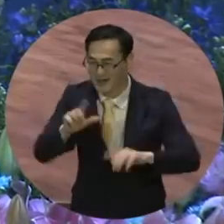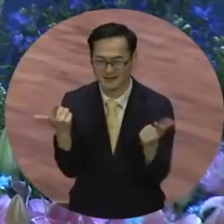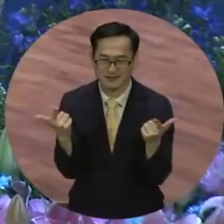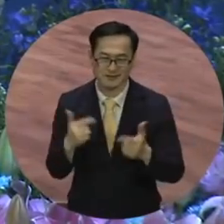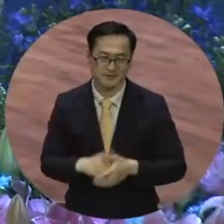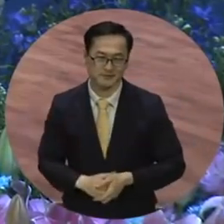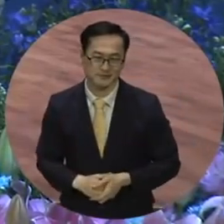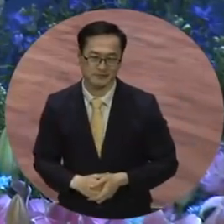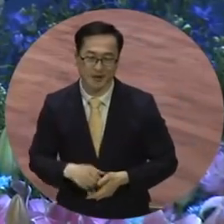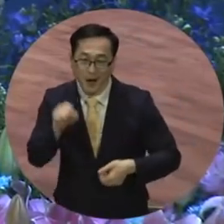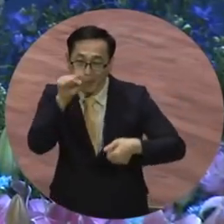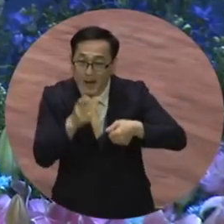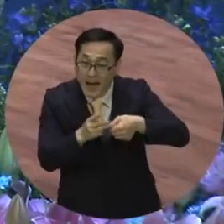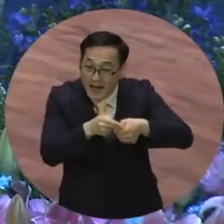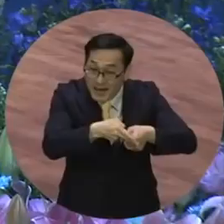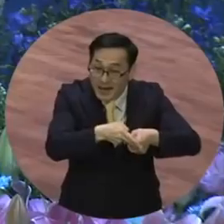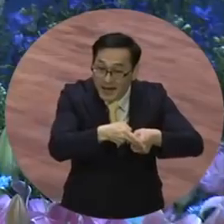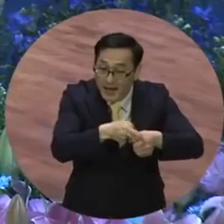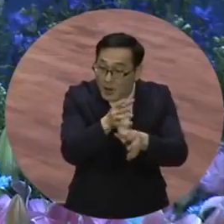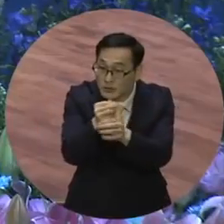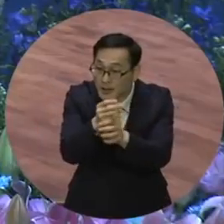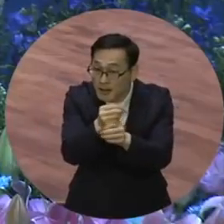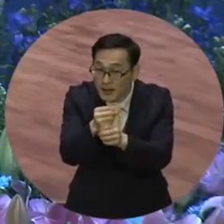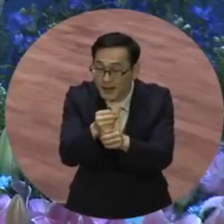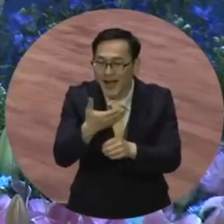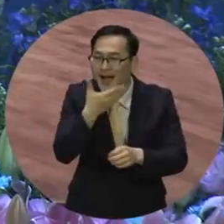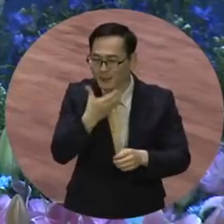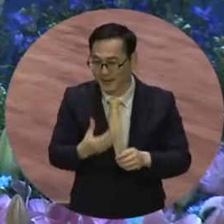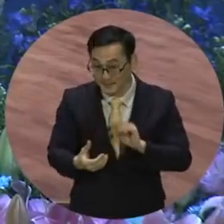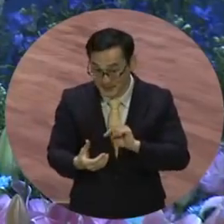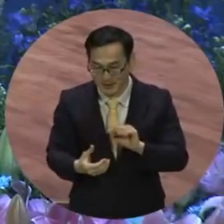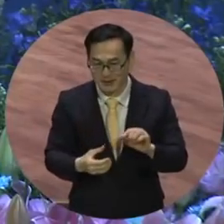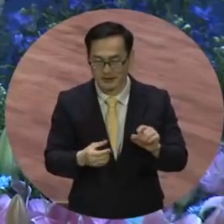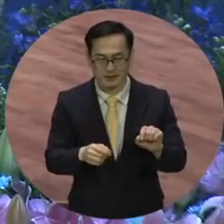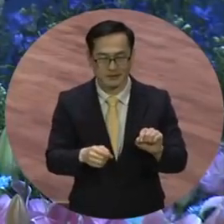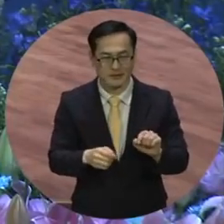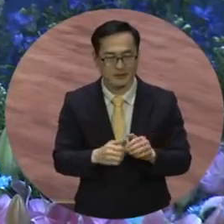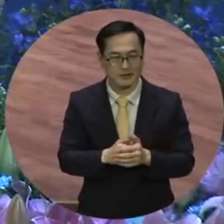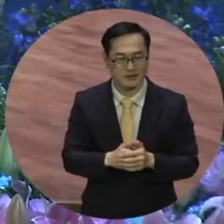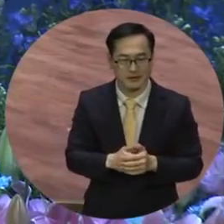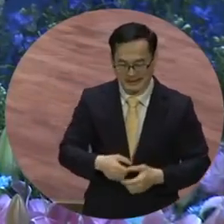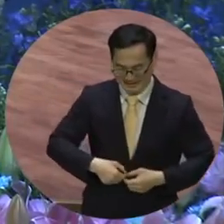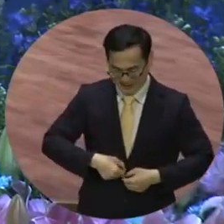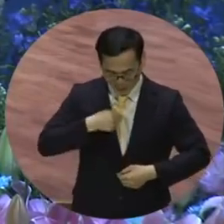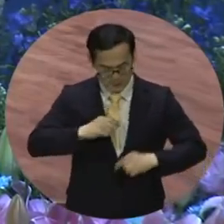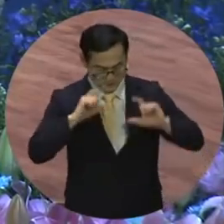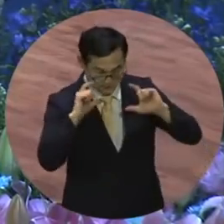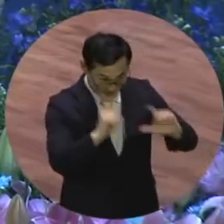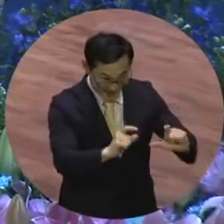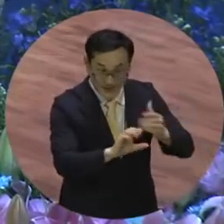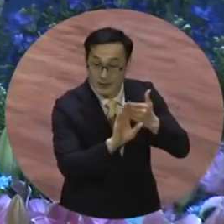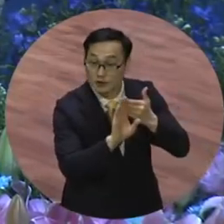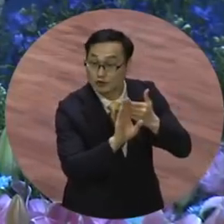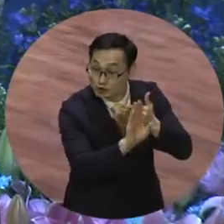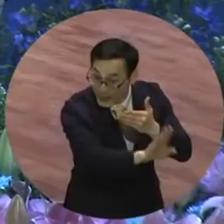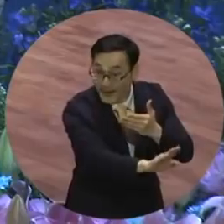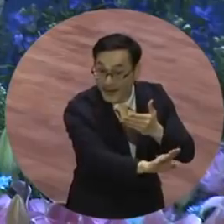할례를 행한 이 시기도 아브라함이 창세기 15장 6절 때 어렵다 하심을 받고 난